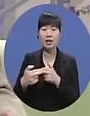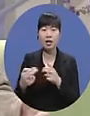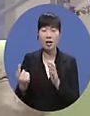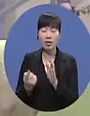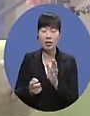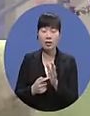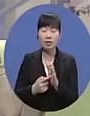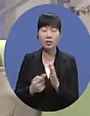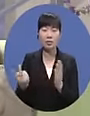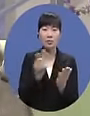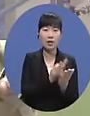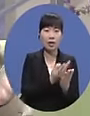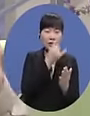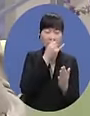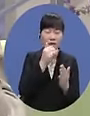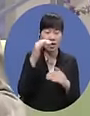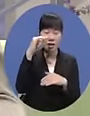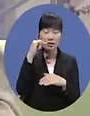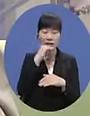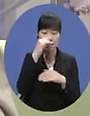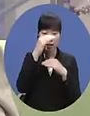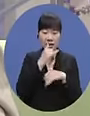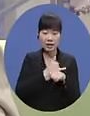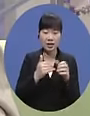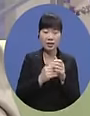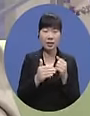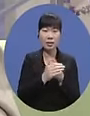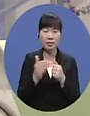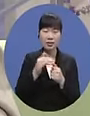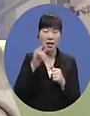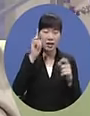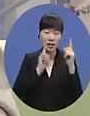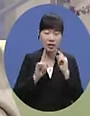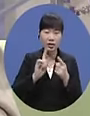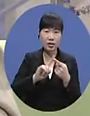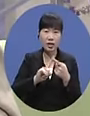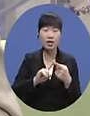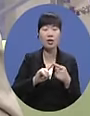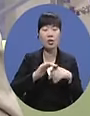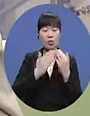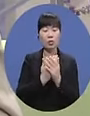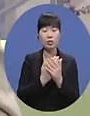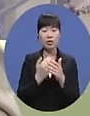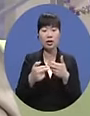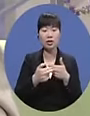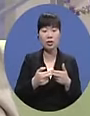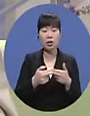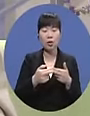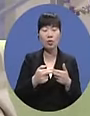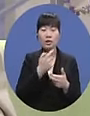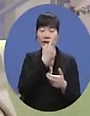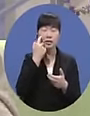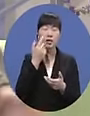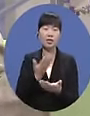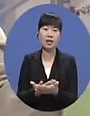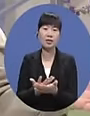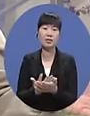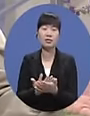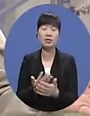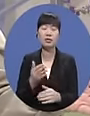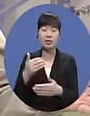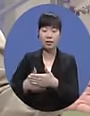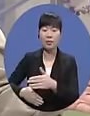가시면 응급실 내에서는 그런 알아서. 체계들이 다 되어 있고 네. 의료 기록으로 다 남기셔야 됩니다. 이렇게 되게 중요하고요. 그다음 이런 거는